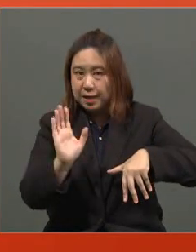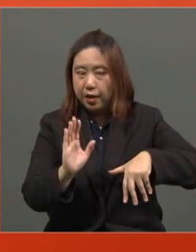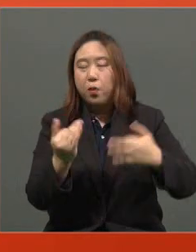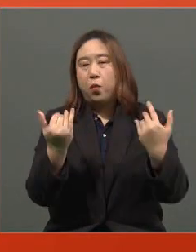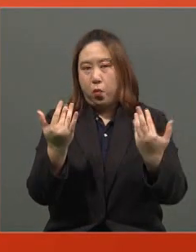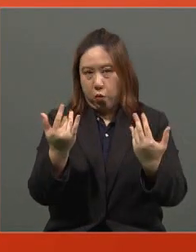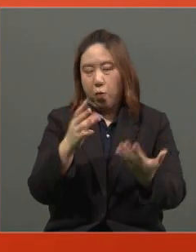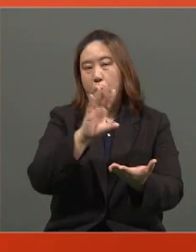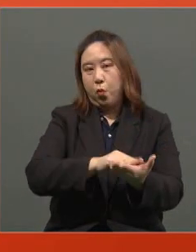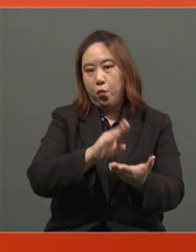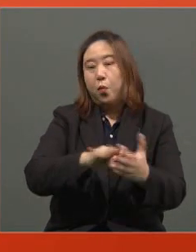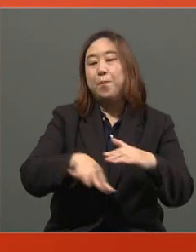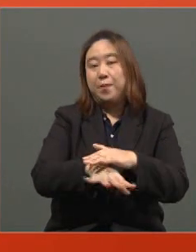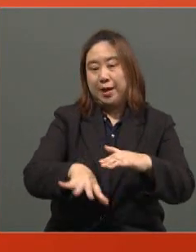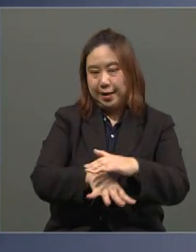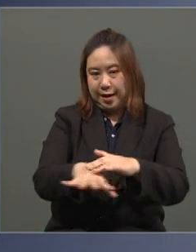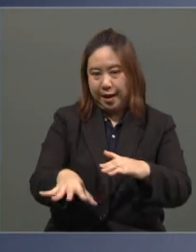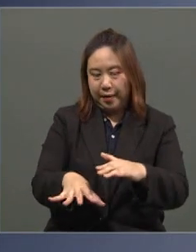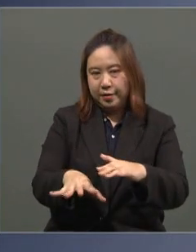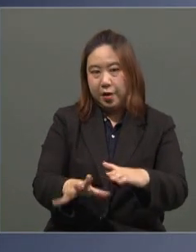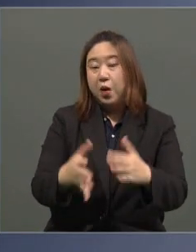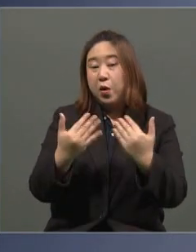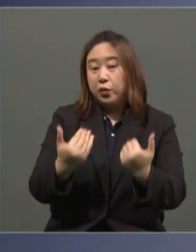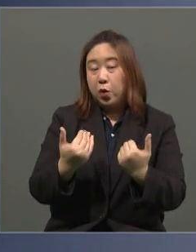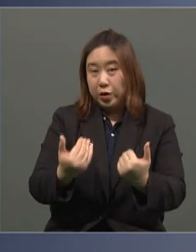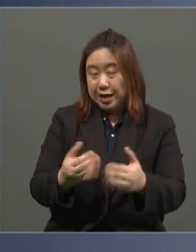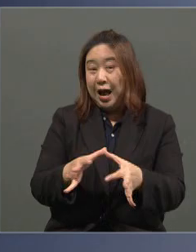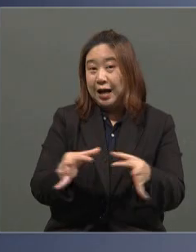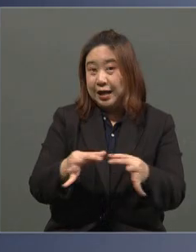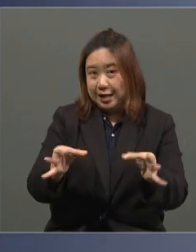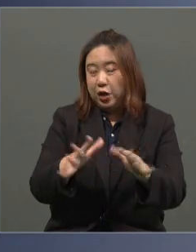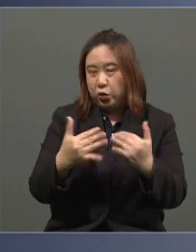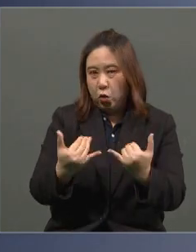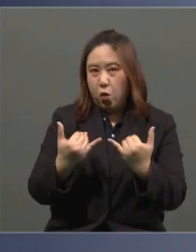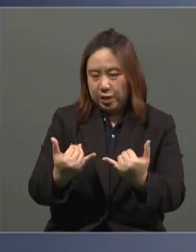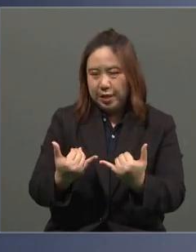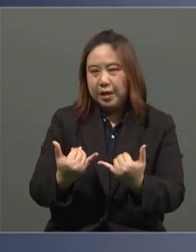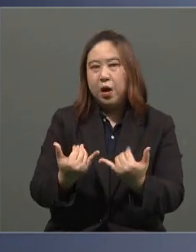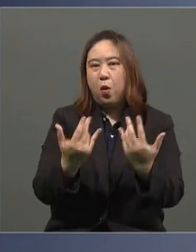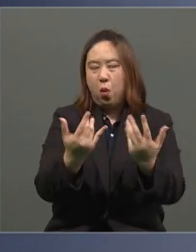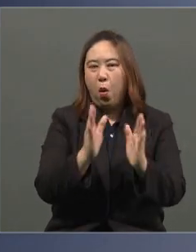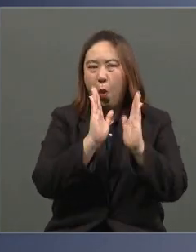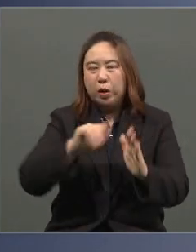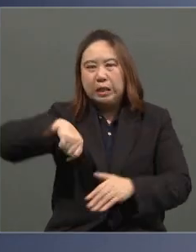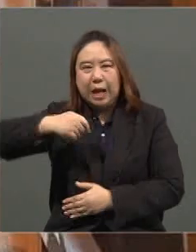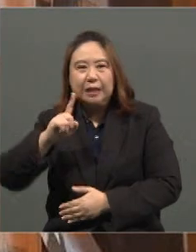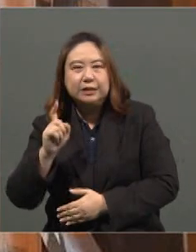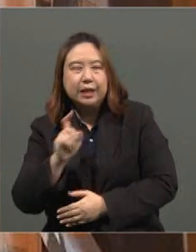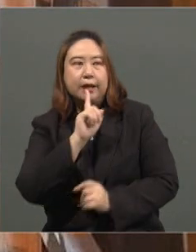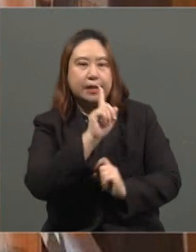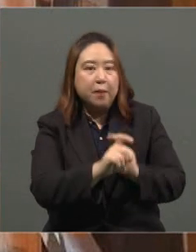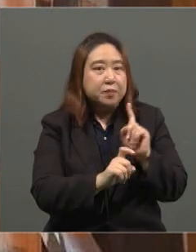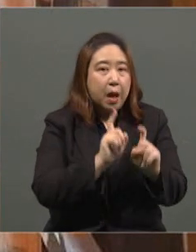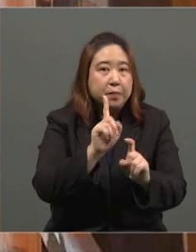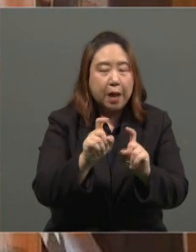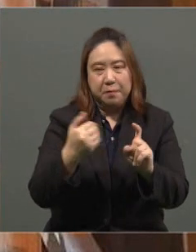างการรวบรวมพยานหลักฐานทั้งนี้ความคืบหน้าของคดีปัจจุบันยังเป็นขั้นตอนของการสอบปากคำผู้เสียหายแล้วก็มีผู้เสียหาย